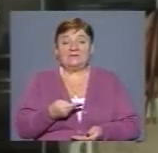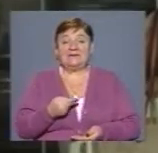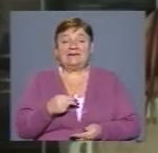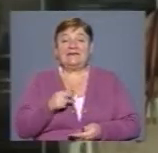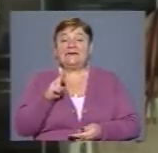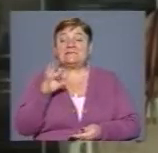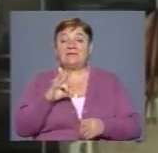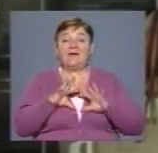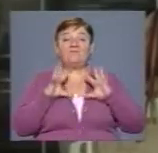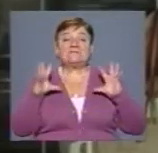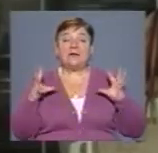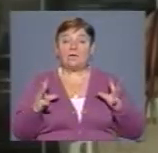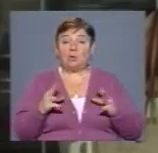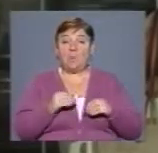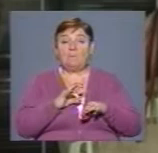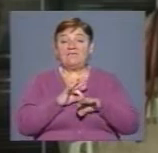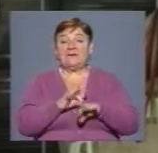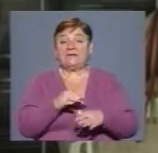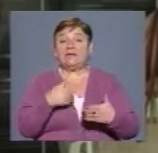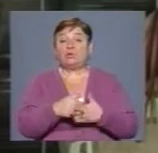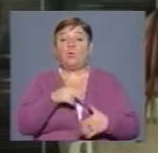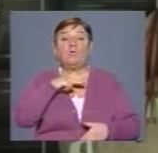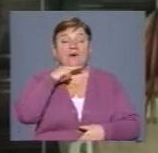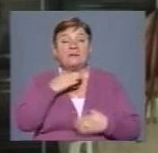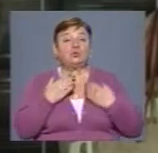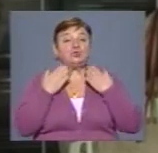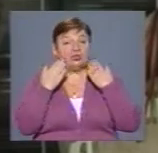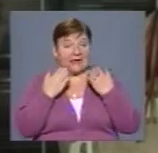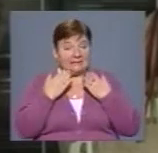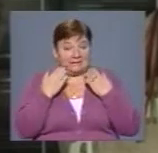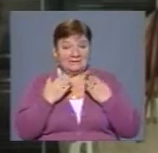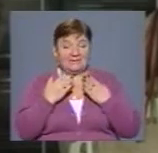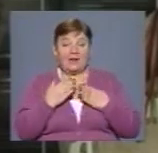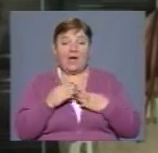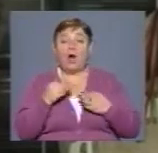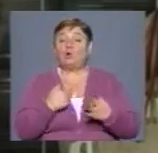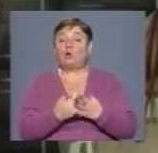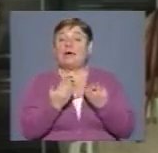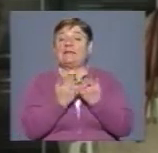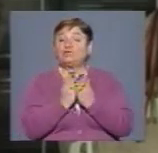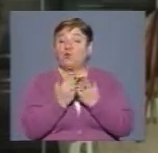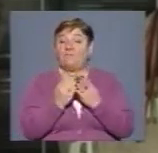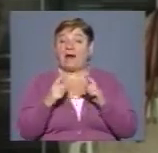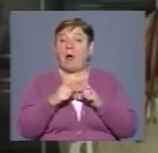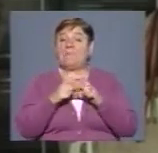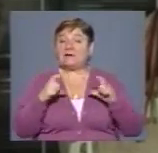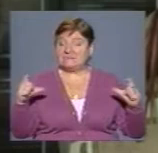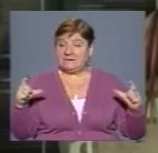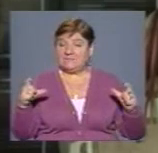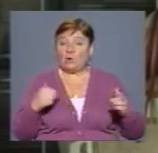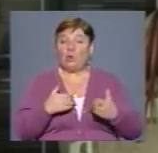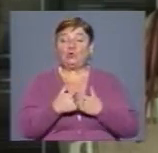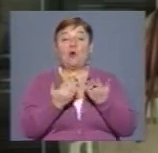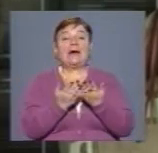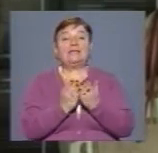загалом привернення уваги до читання, привернення уваги до книжкових магазинів, до